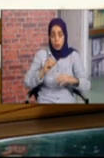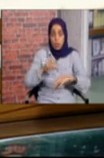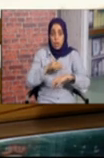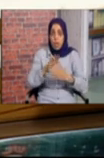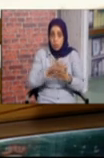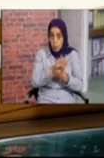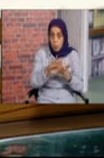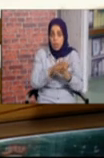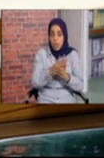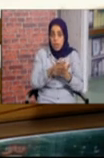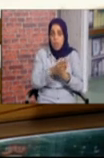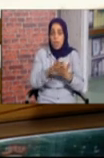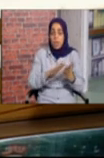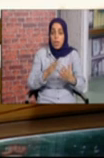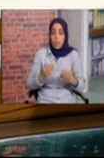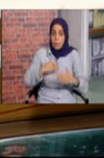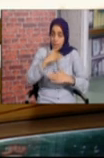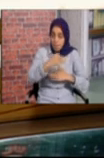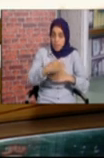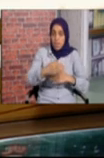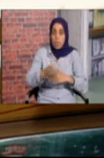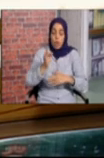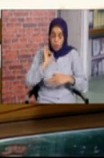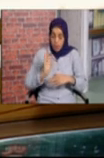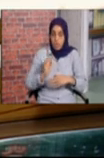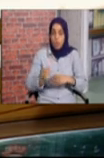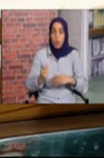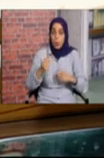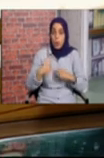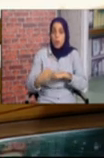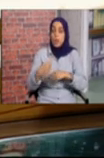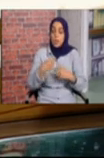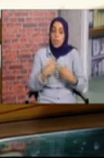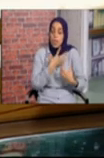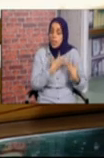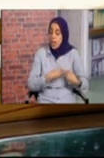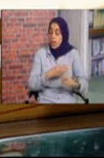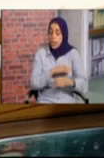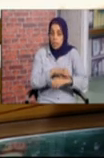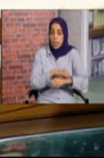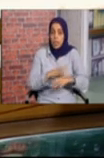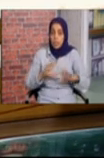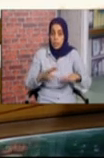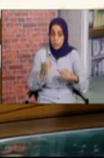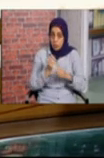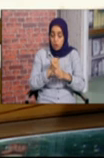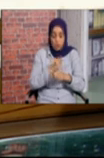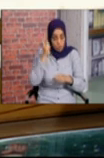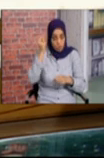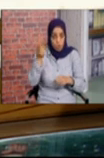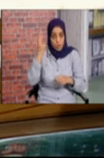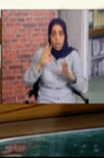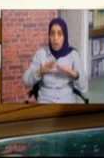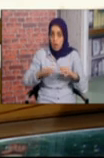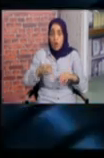وادمن ثم بعد ذلك يعني قدر ان هو يتعافى، هل احنا محتاجين لسه نشتغل على الثقافه دي؟ طبعا اسمحي